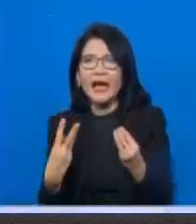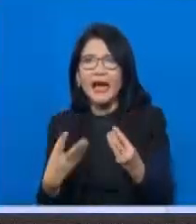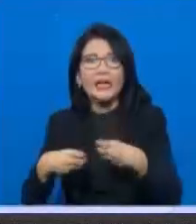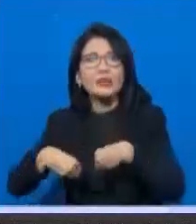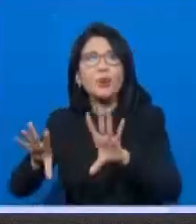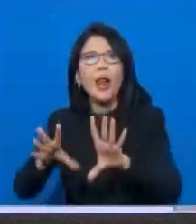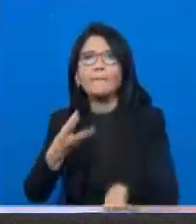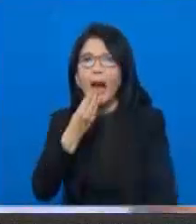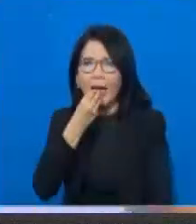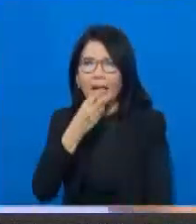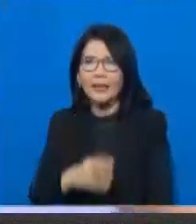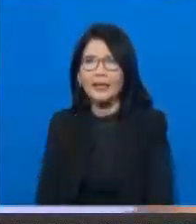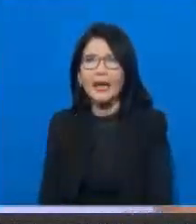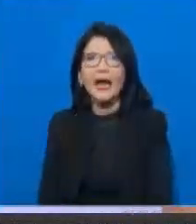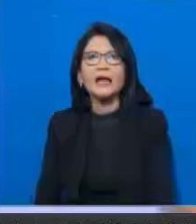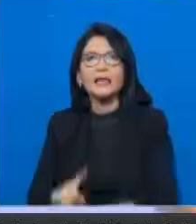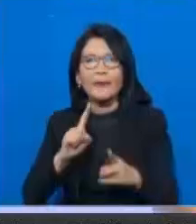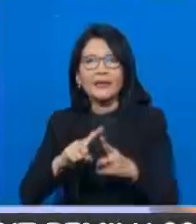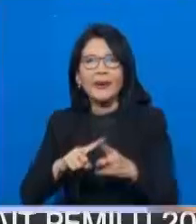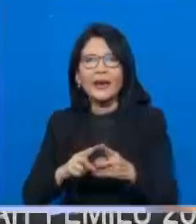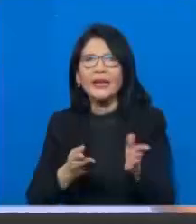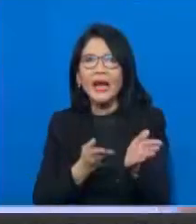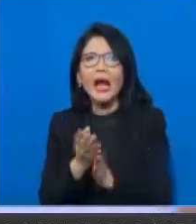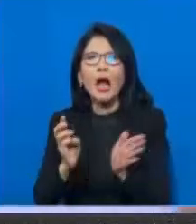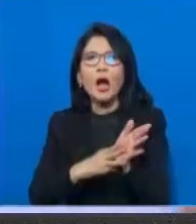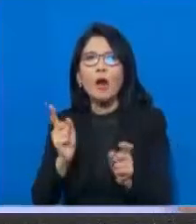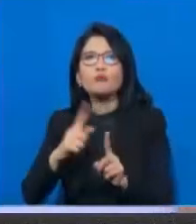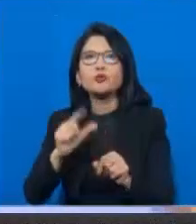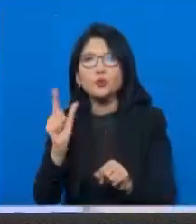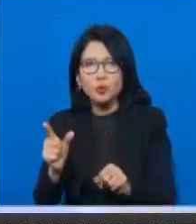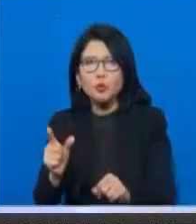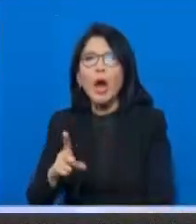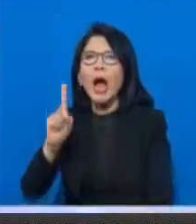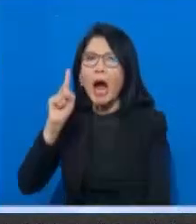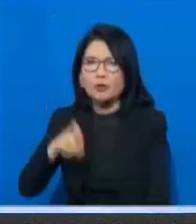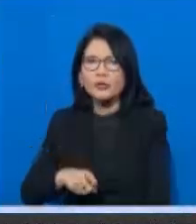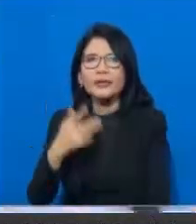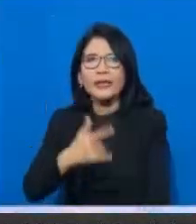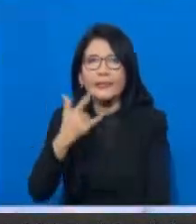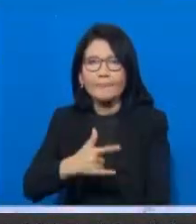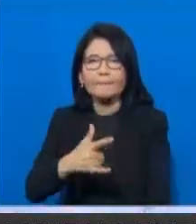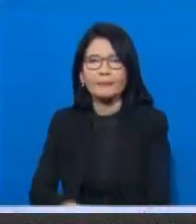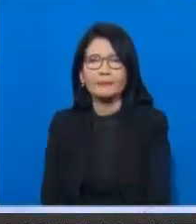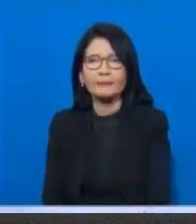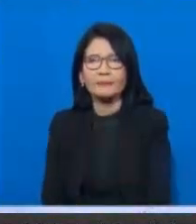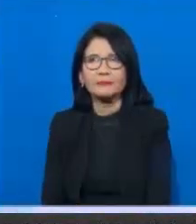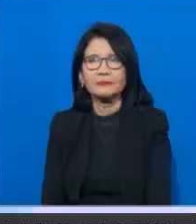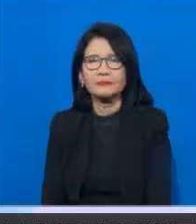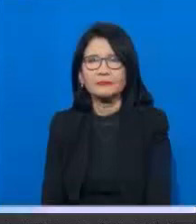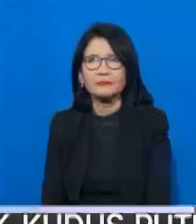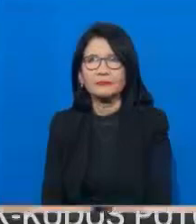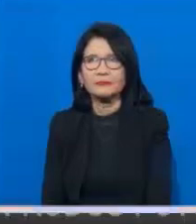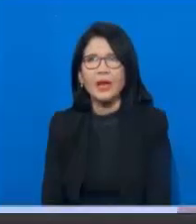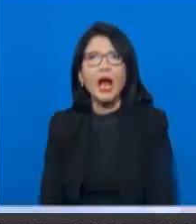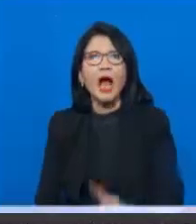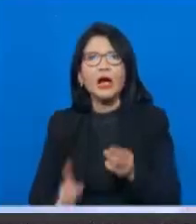makanan. Yang pertama adalah kualitas. Itu yang nggak boleh kita rubah. Jadi soal